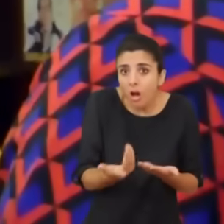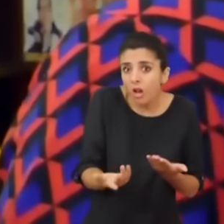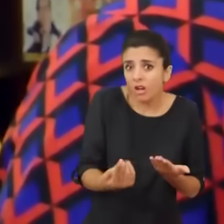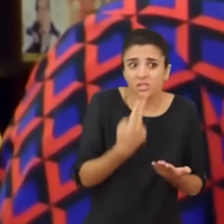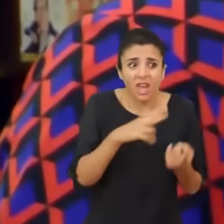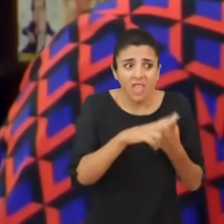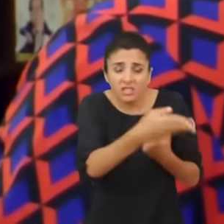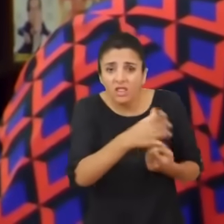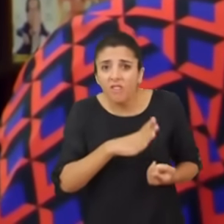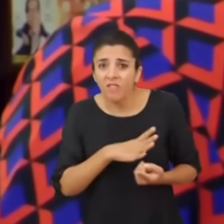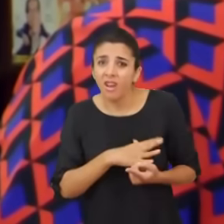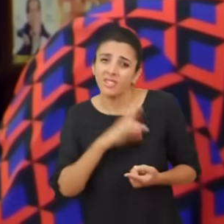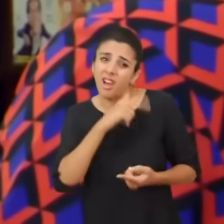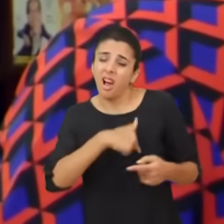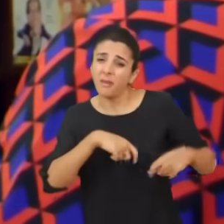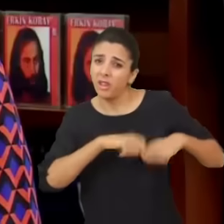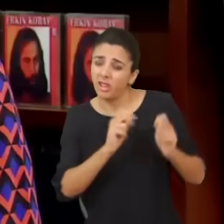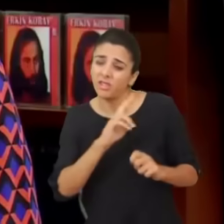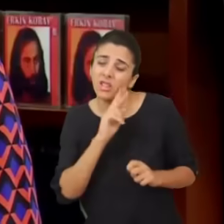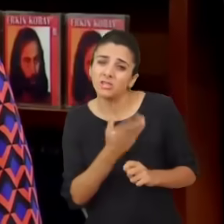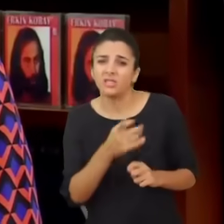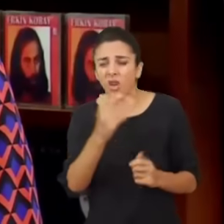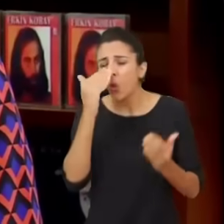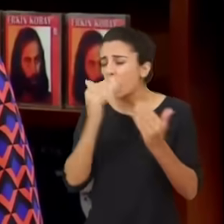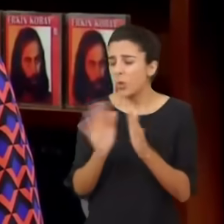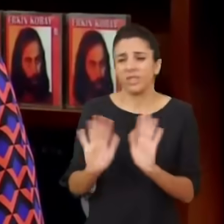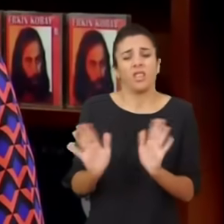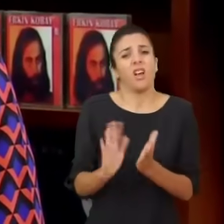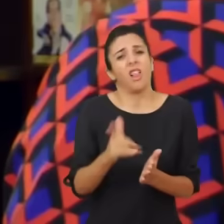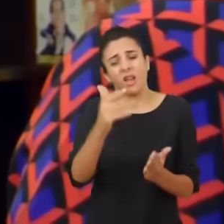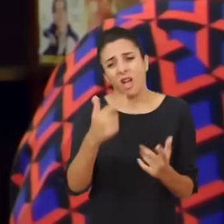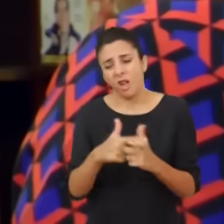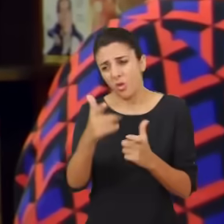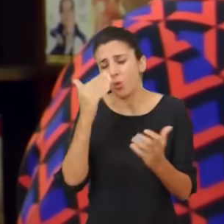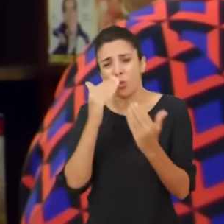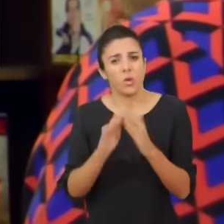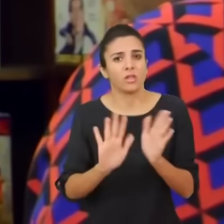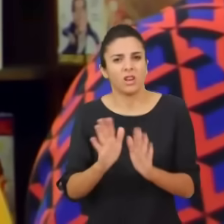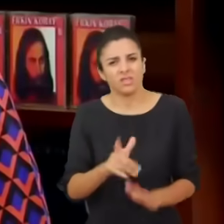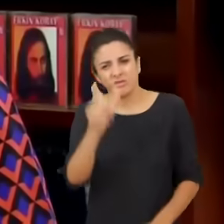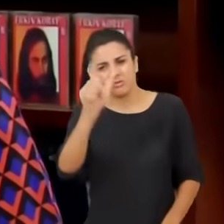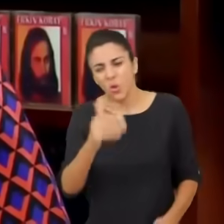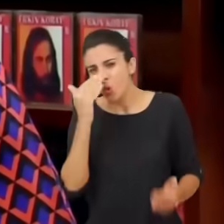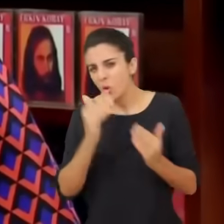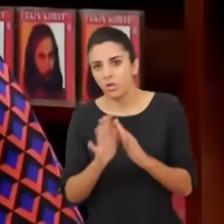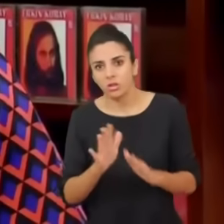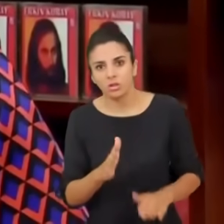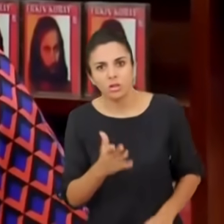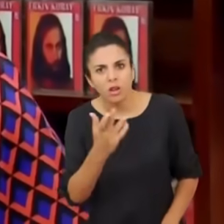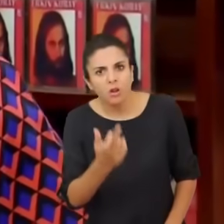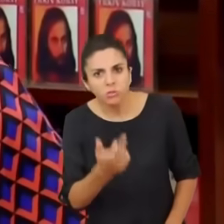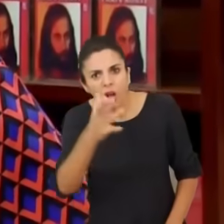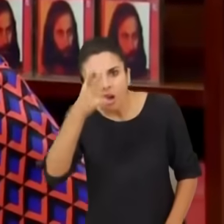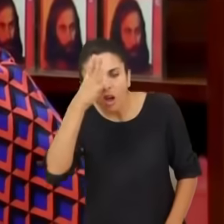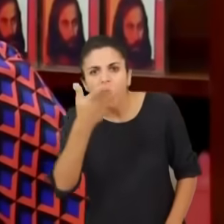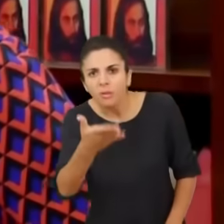Ayıp değil mi ya? Onun kalbiyle oynuyorsun, yemin ediyorum ayıp. Hiç sana yakışmadı ya. Ergun plağa bak, ne hale düştün sen? Ya oğlum, mal mısın sen? Sen